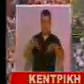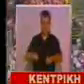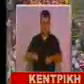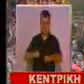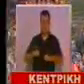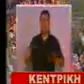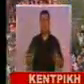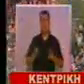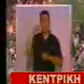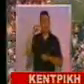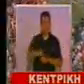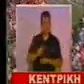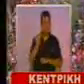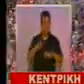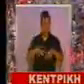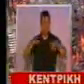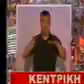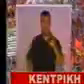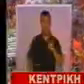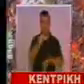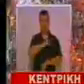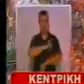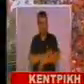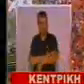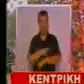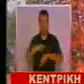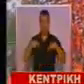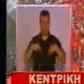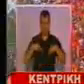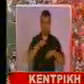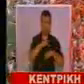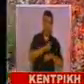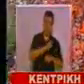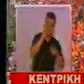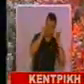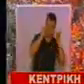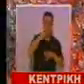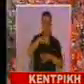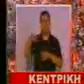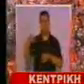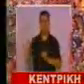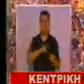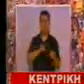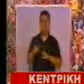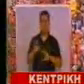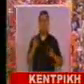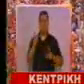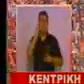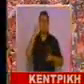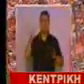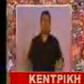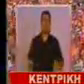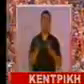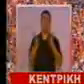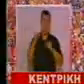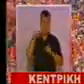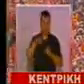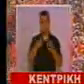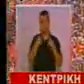κυβέρνηση κοινοβουλευτικά, με πυρήνα τη Νέα Δημοκρατία ή τον ΣΥΡΙΖΑ, ή όπως και αν ονομάζεται, έχουν βρει τώρα